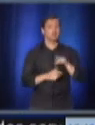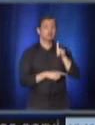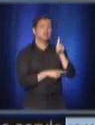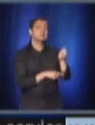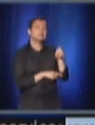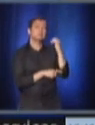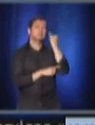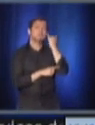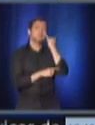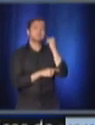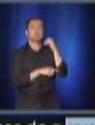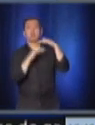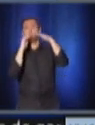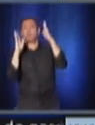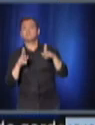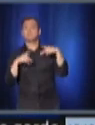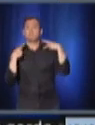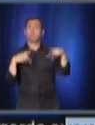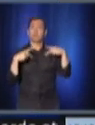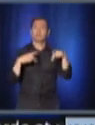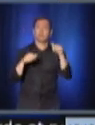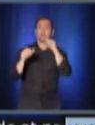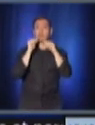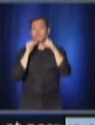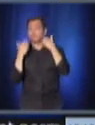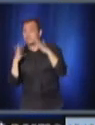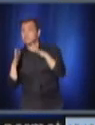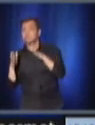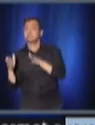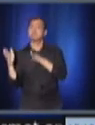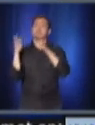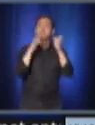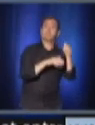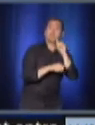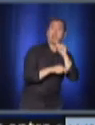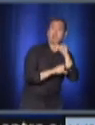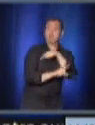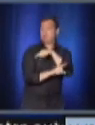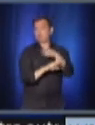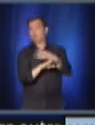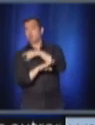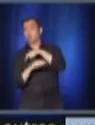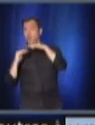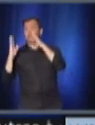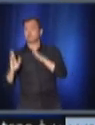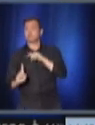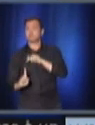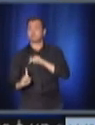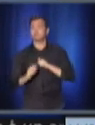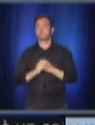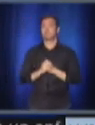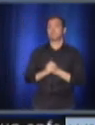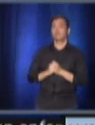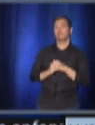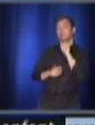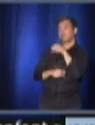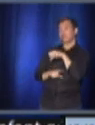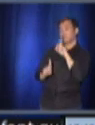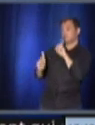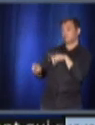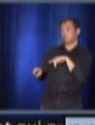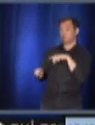cette entreprise. Et que dire des fêtes privées et où les gens passent dans un